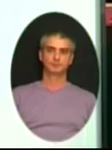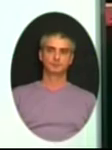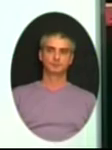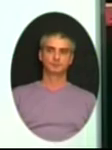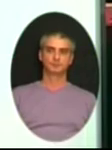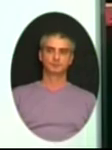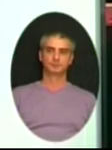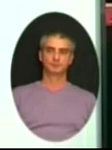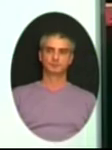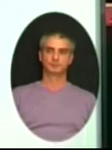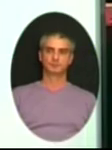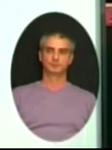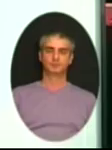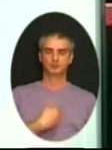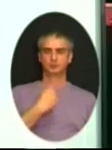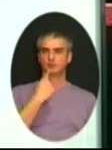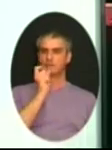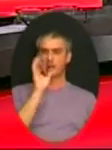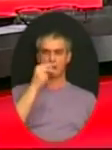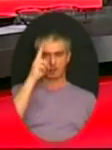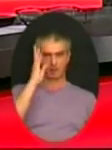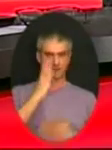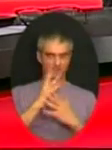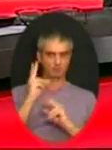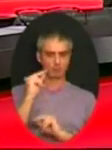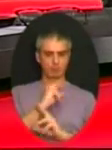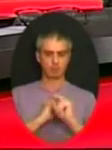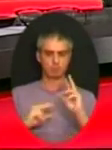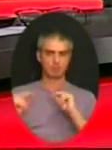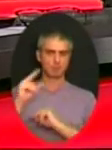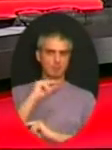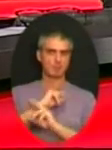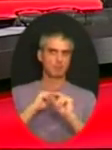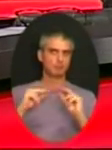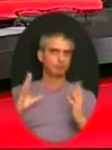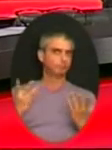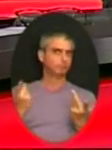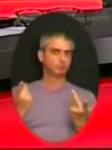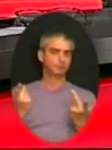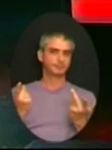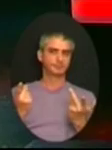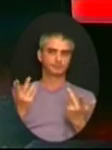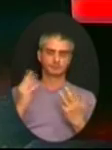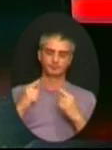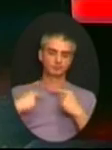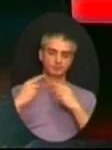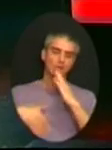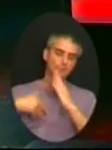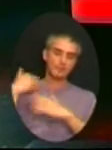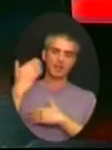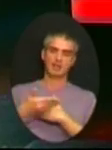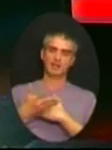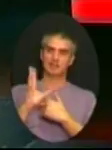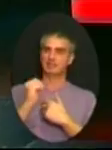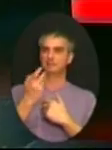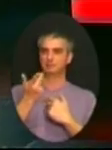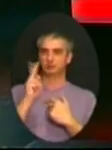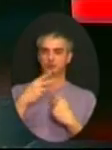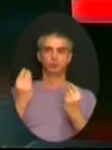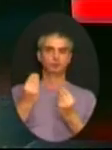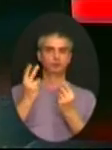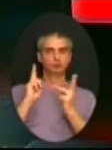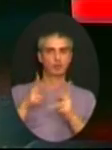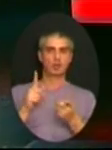אחת בכל זאת על הליכוד. יש שם כבר רחש בחש סביב השאלה האם, מה שנקרא, על היום שאחרי, האם יש